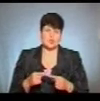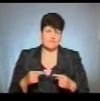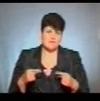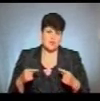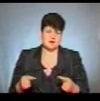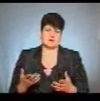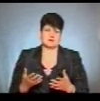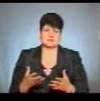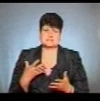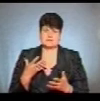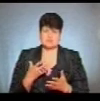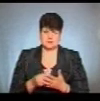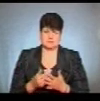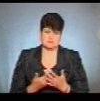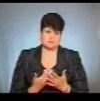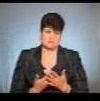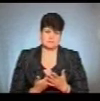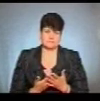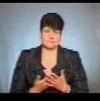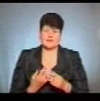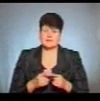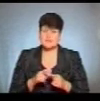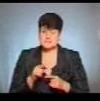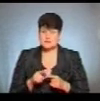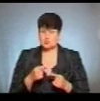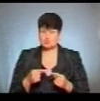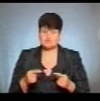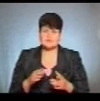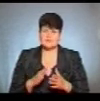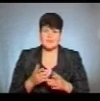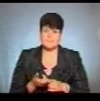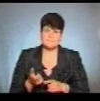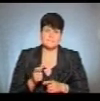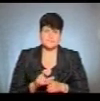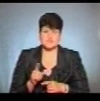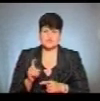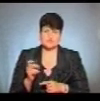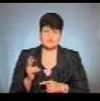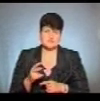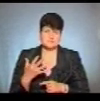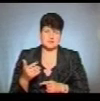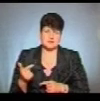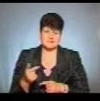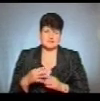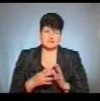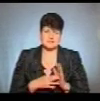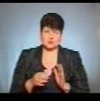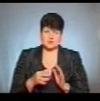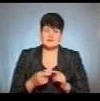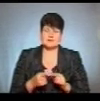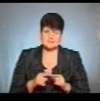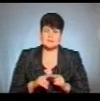певну продукцію із своєю символікою, але ця продукція, її вартість не перевищує там 125 гривень 19 копійок, це